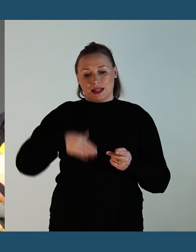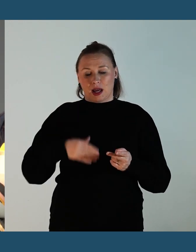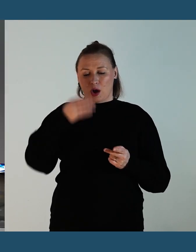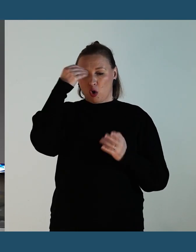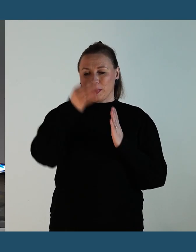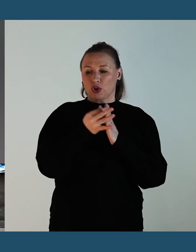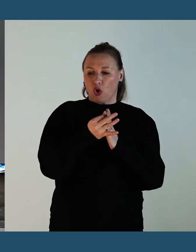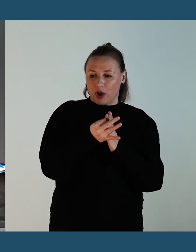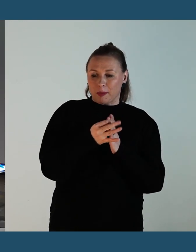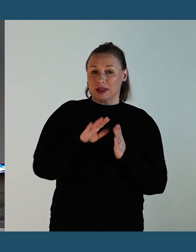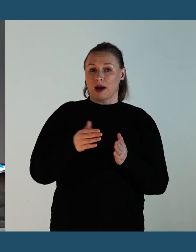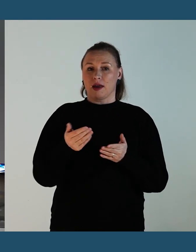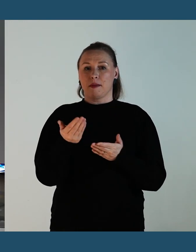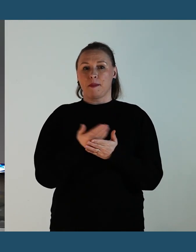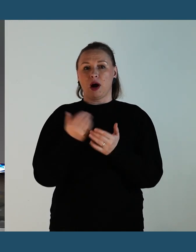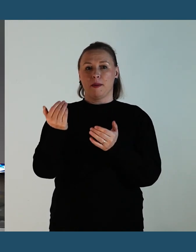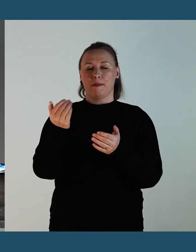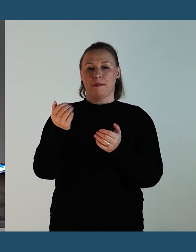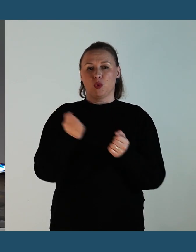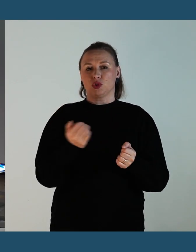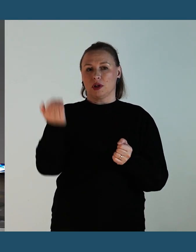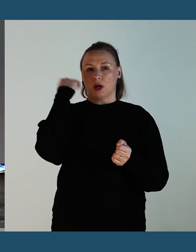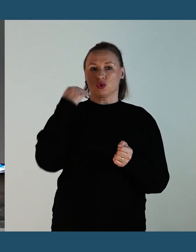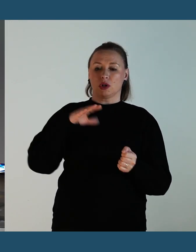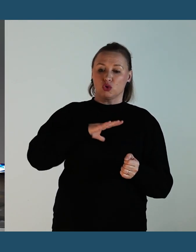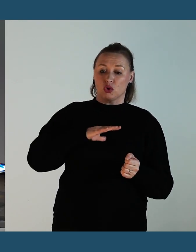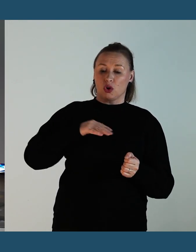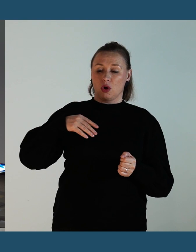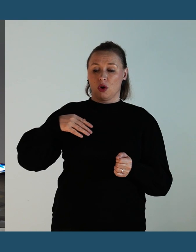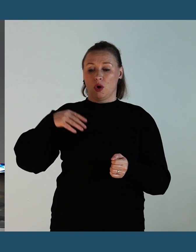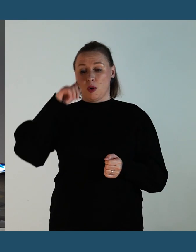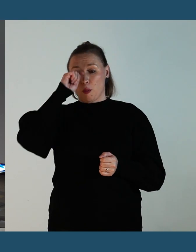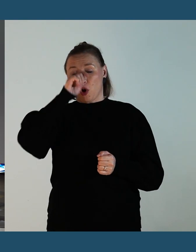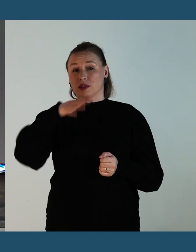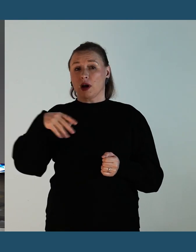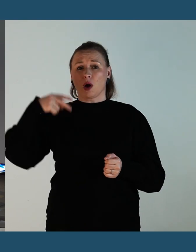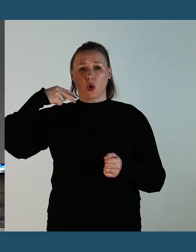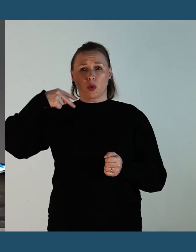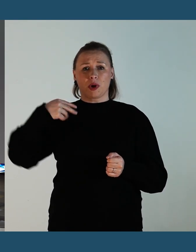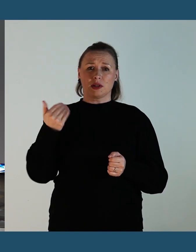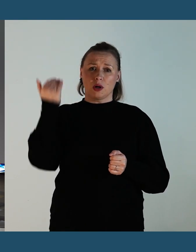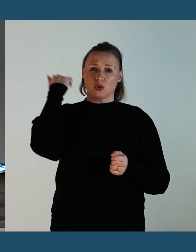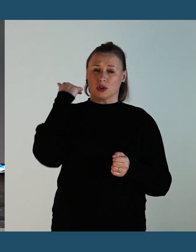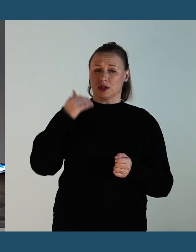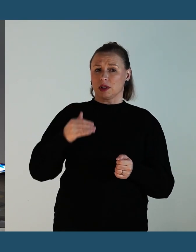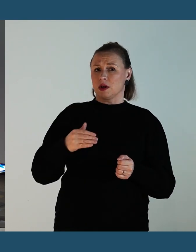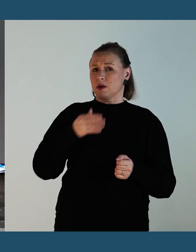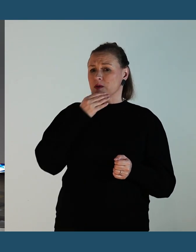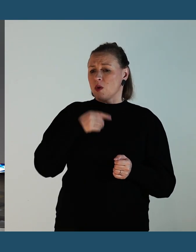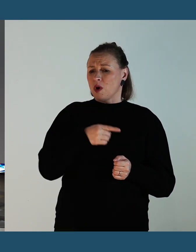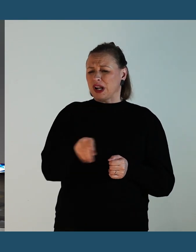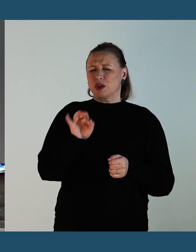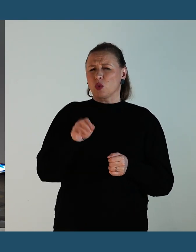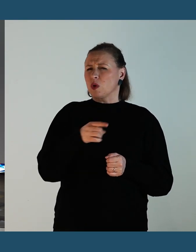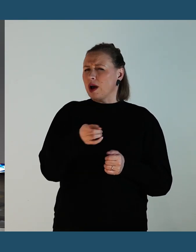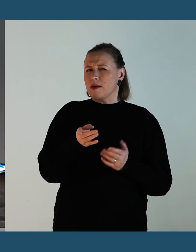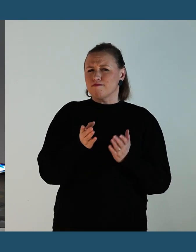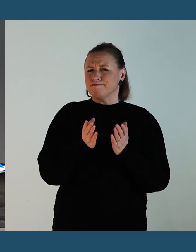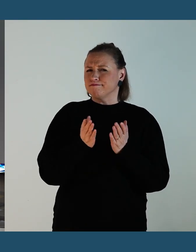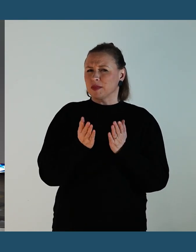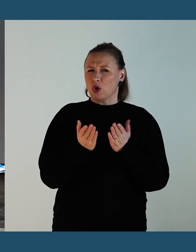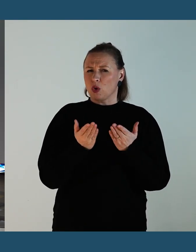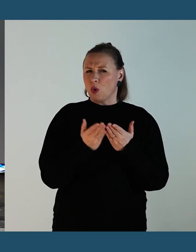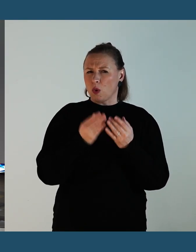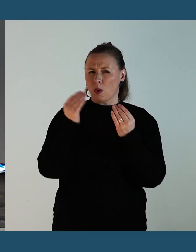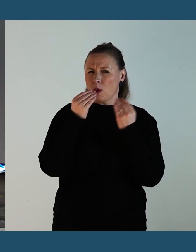maahanmuuttajataustaiset tytöt ja pojat hakeutuu tai romanitaustaiset nuoret, miten heitä ohjataan esimerkiksi eteenpäin koulutukseen, on